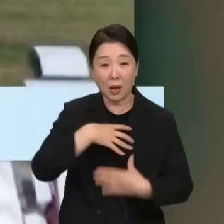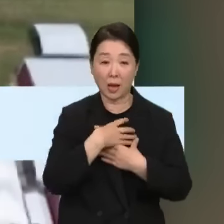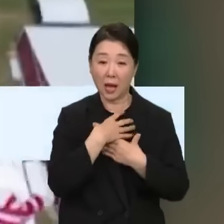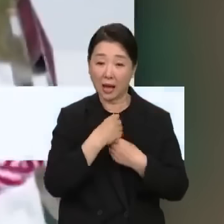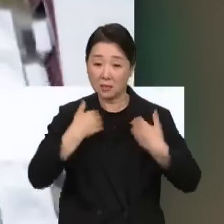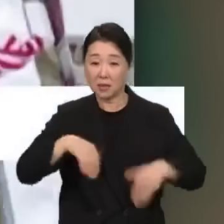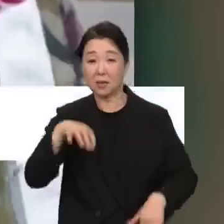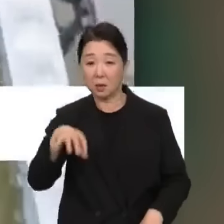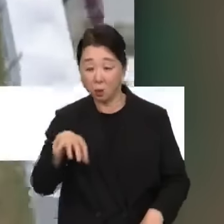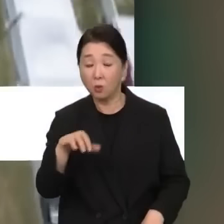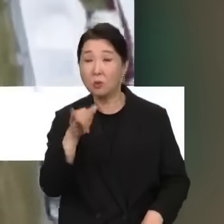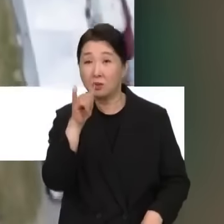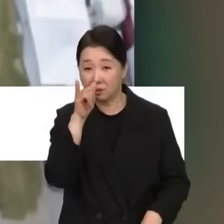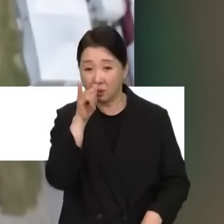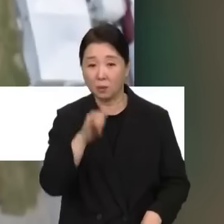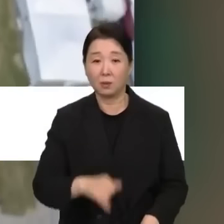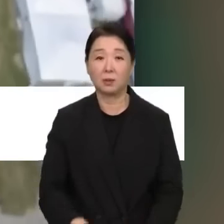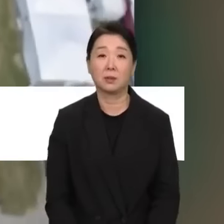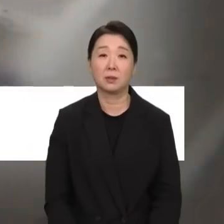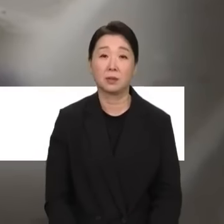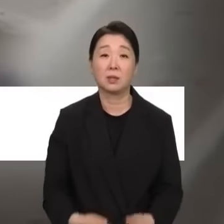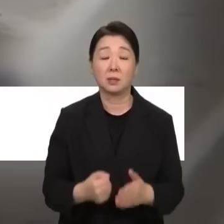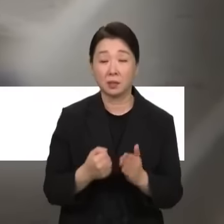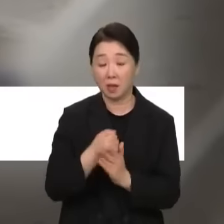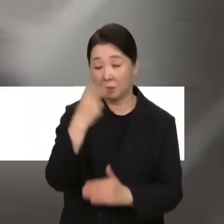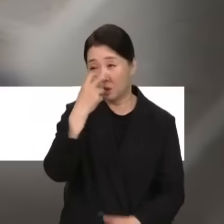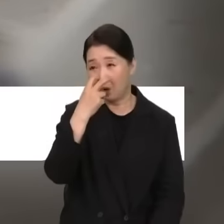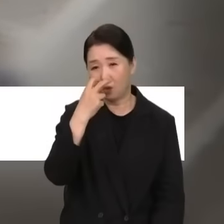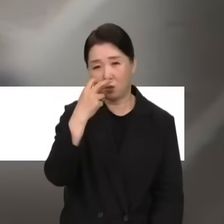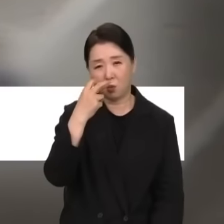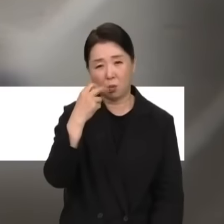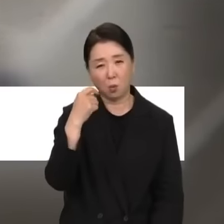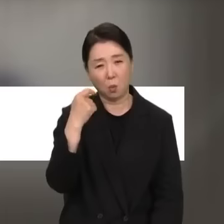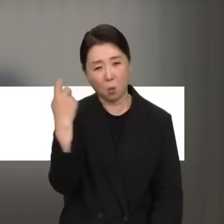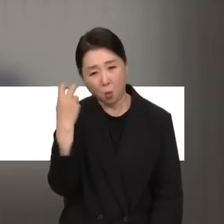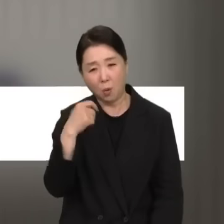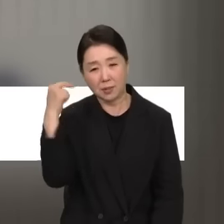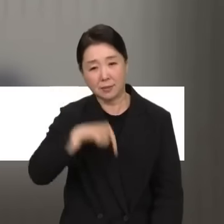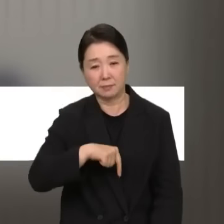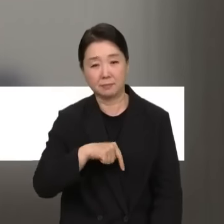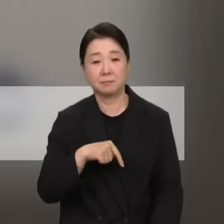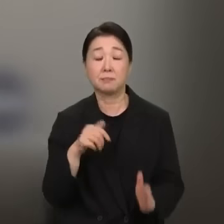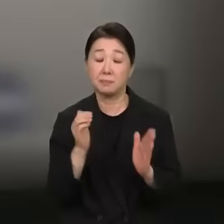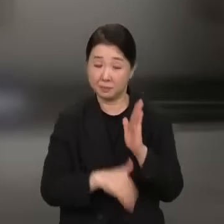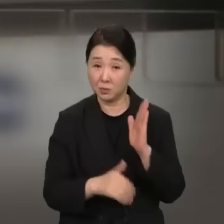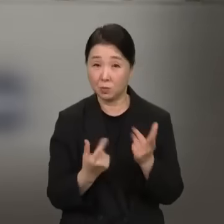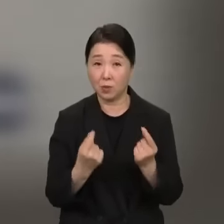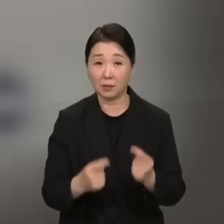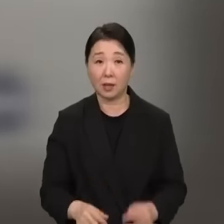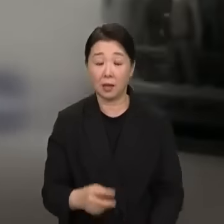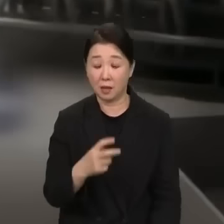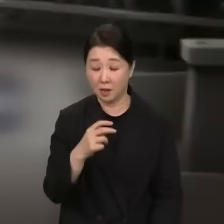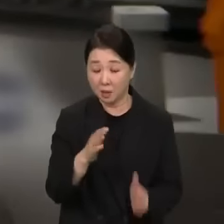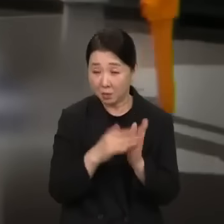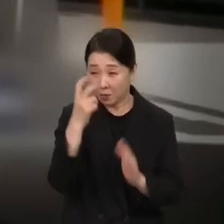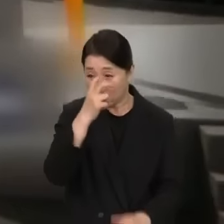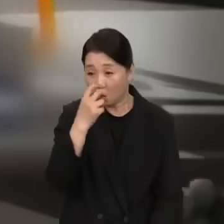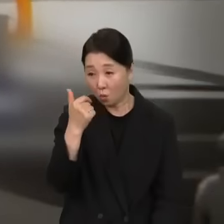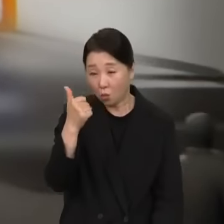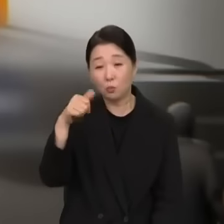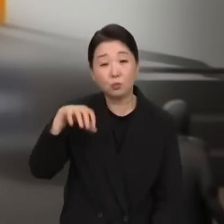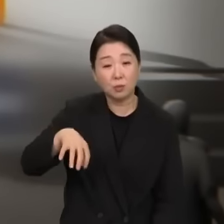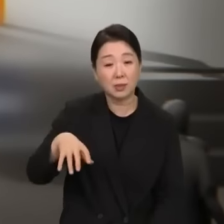장소로 분류한 건물이란 사실이 전해지면서 경호 실패라는 비판이 더욱 거세졌습니다. 비밀 경호국 국장은